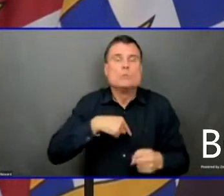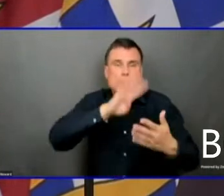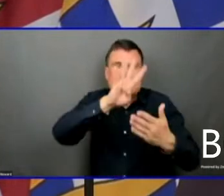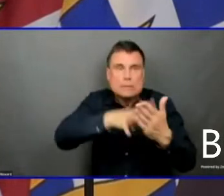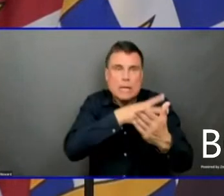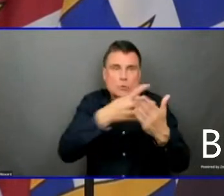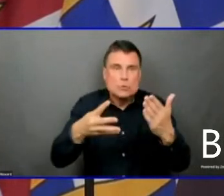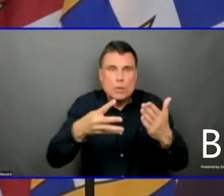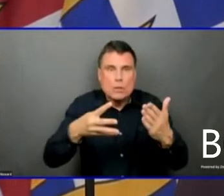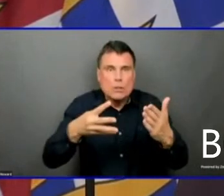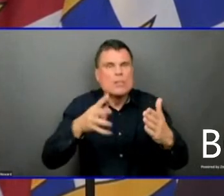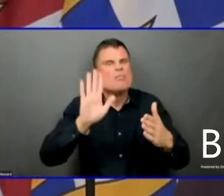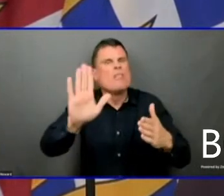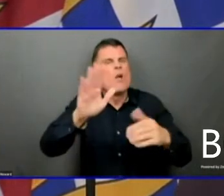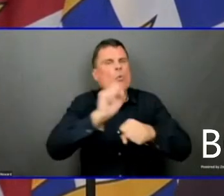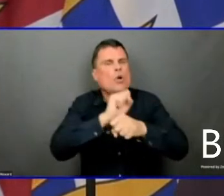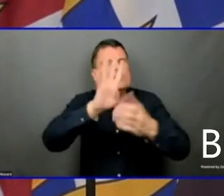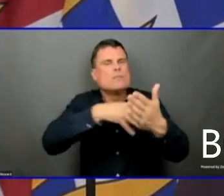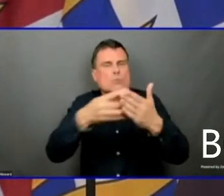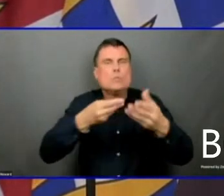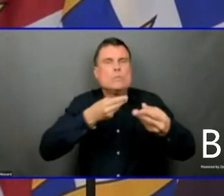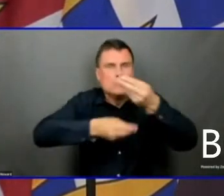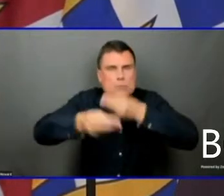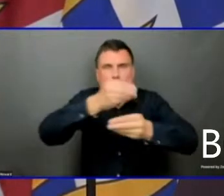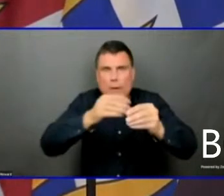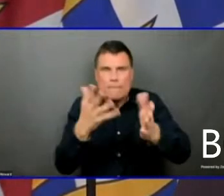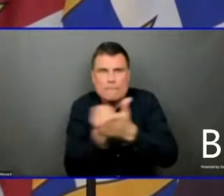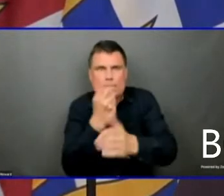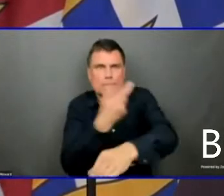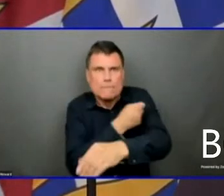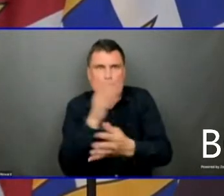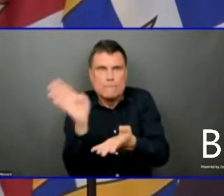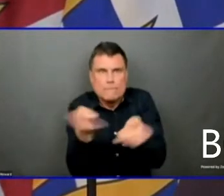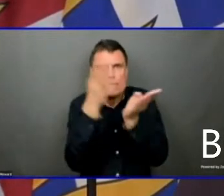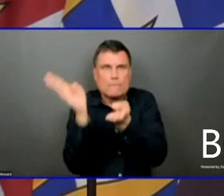我们也是希望能够降低这个风险。